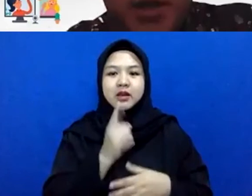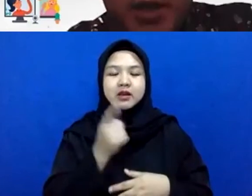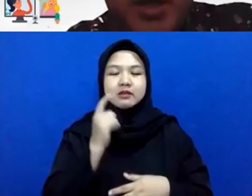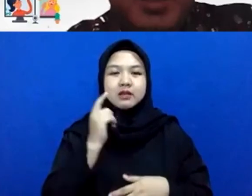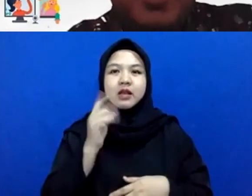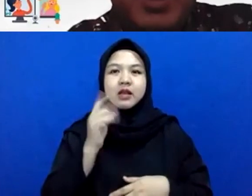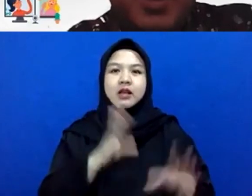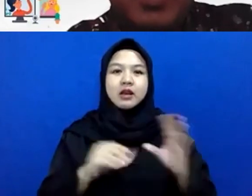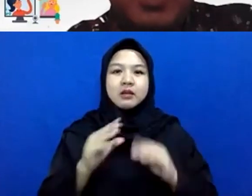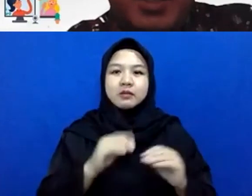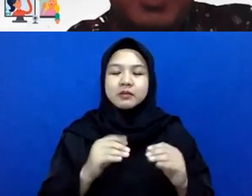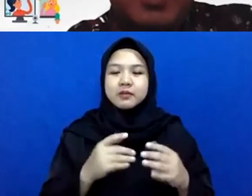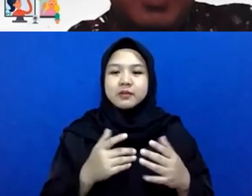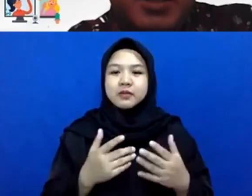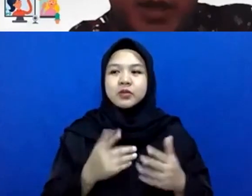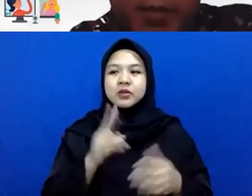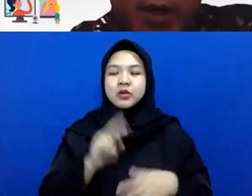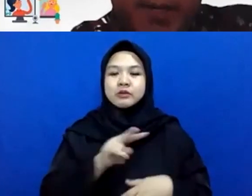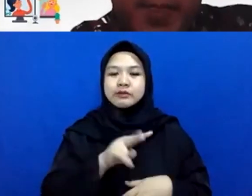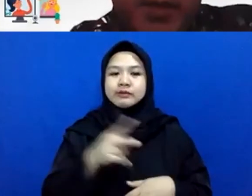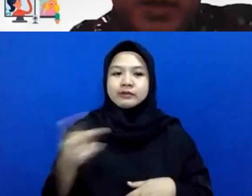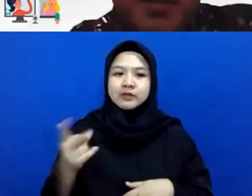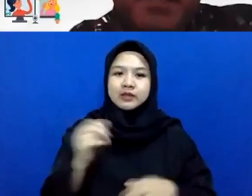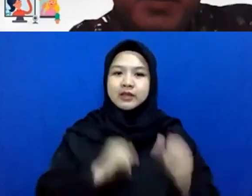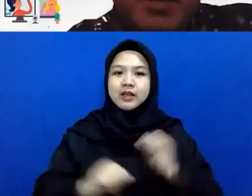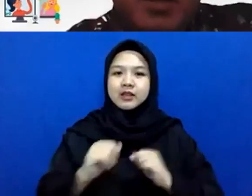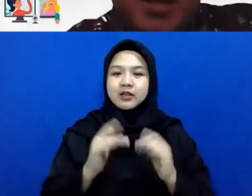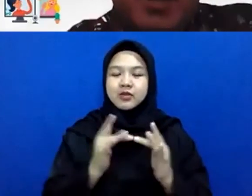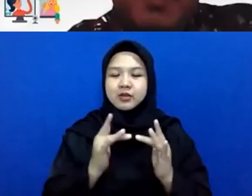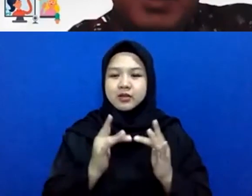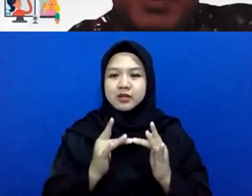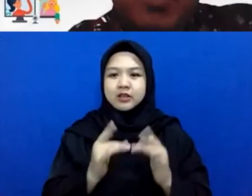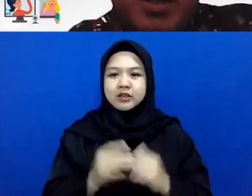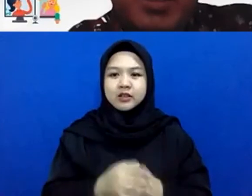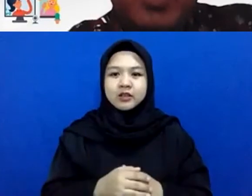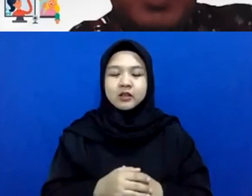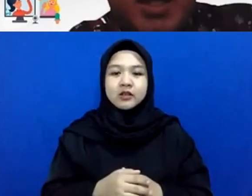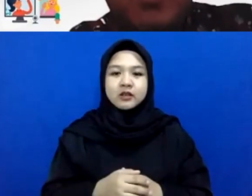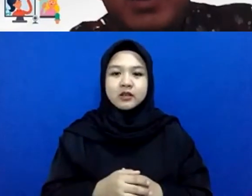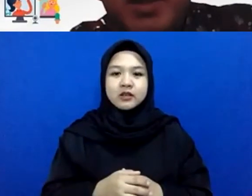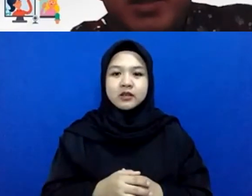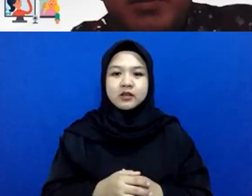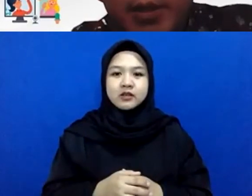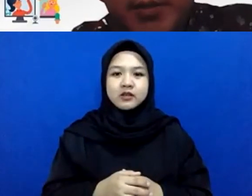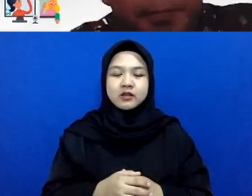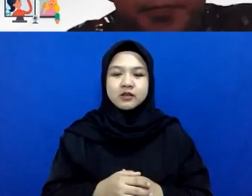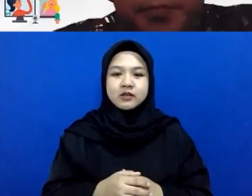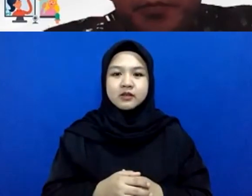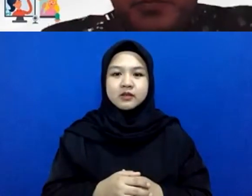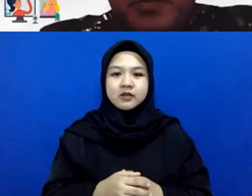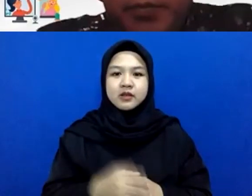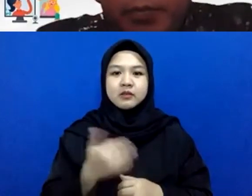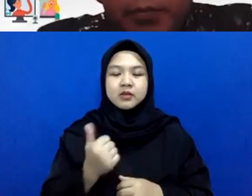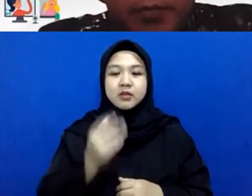kenapa gagal, kemudian harus dialihkan ke kegiatan. Jadi hal macam itu yang harus kita lakukan. Ya, memahami juga